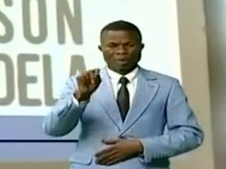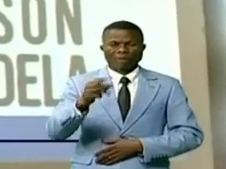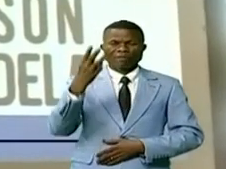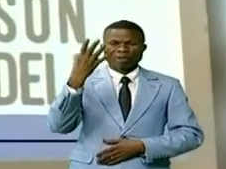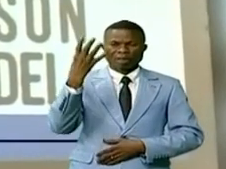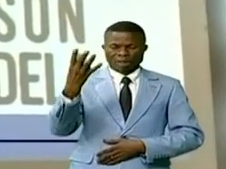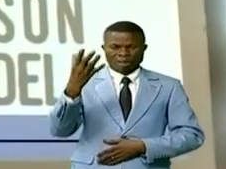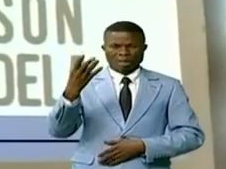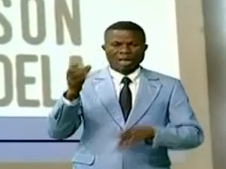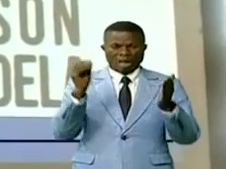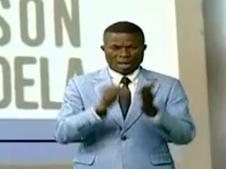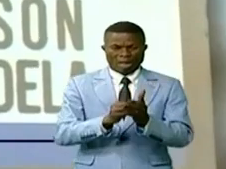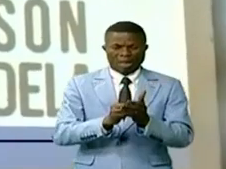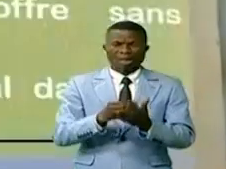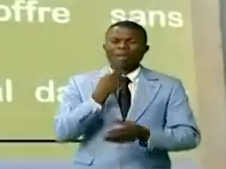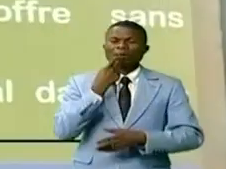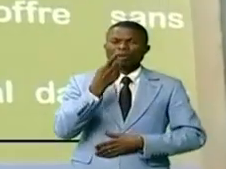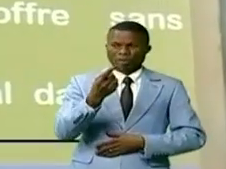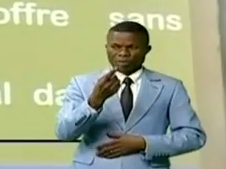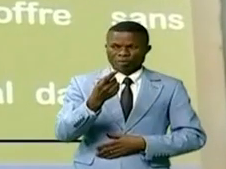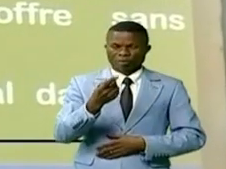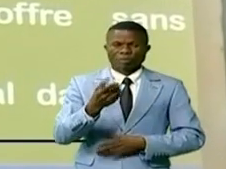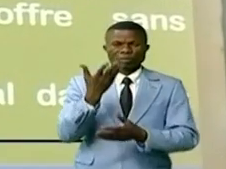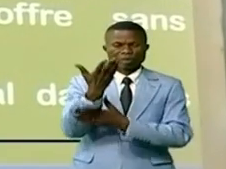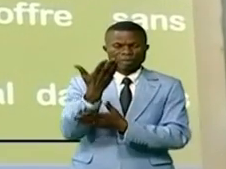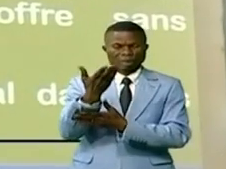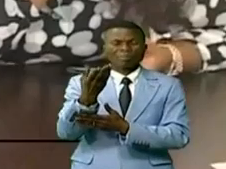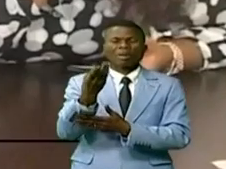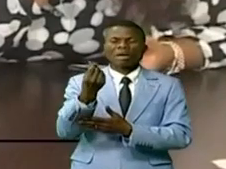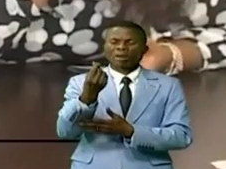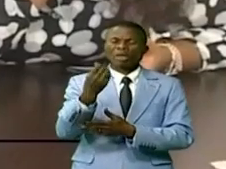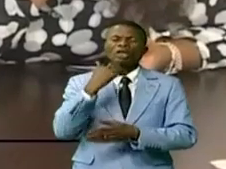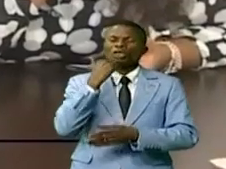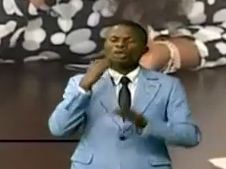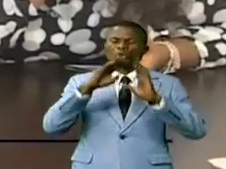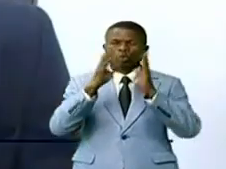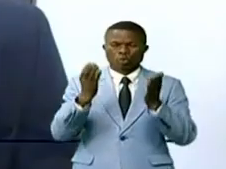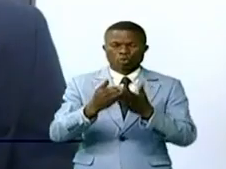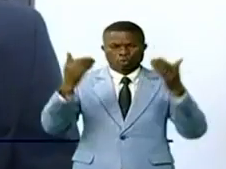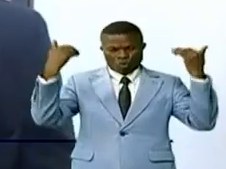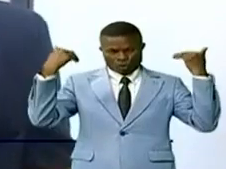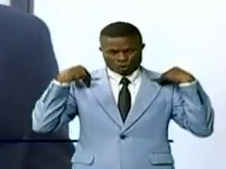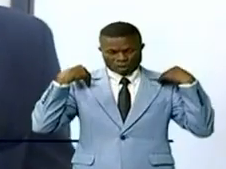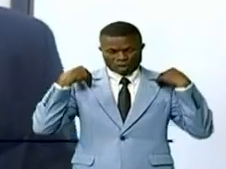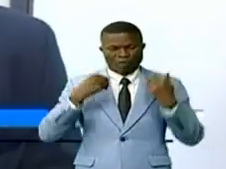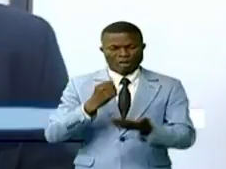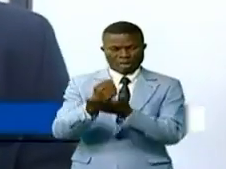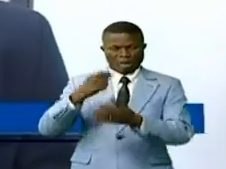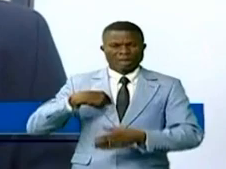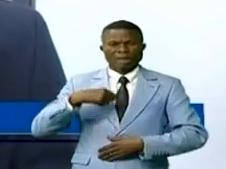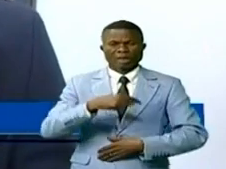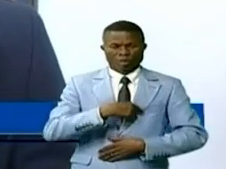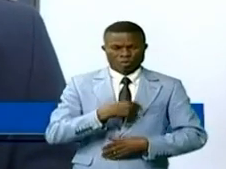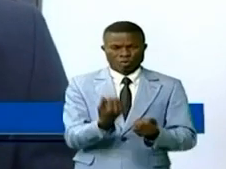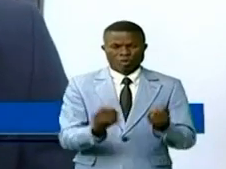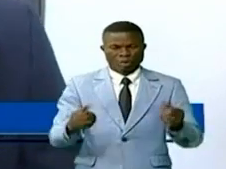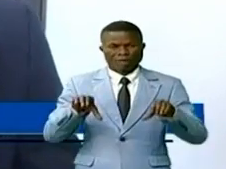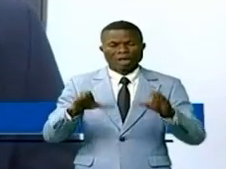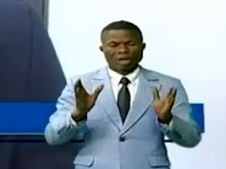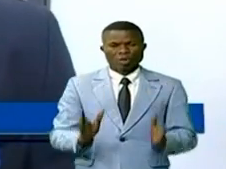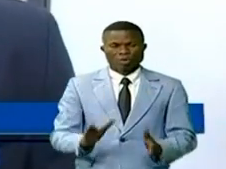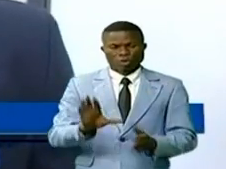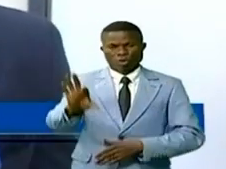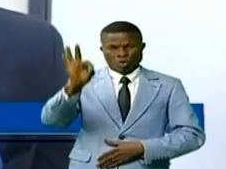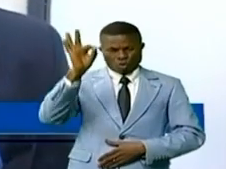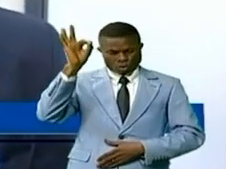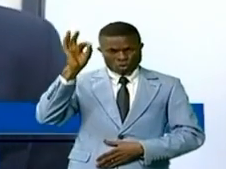même occasion, j'aimerais profiter de lancer un appel de fonds à toutes les autorités de pouvoir aider nos enfants congolais qui sont sélectionnés,